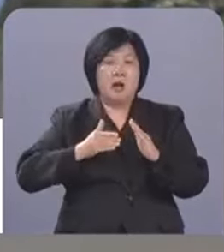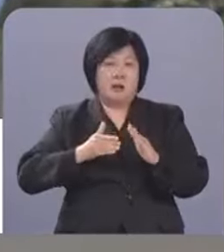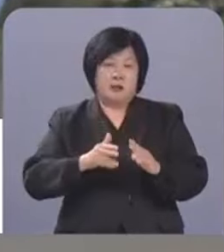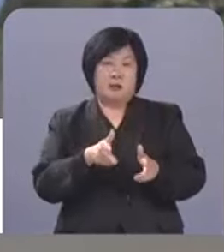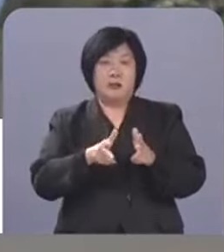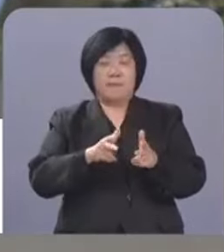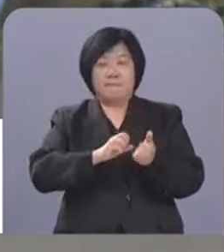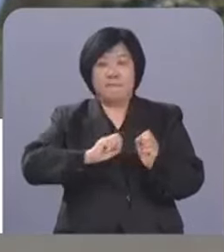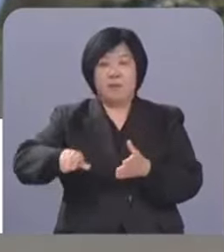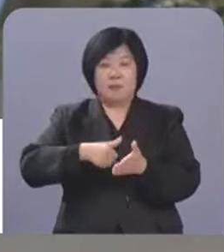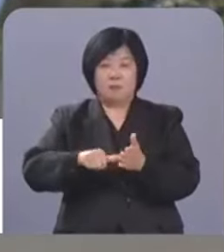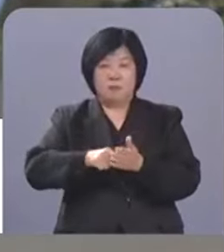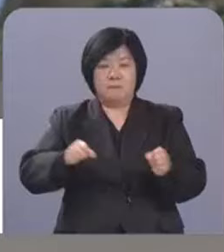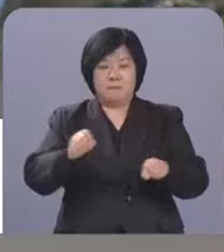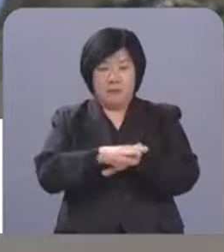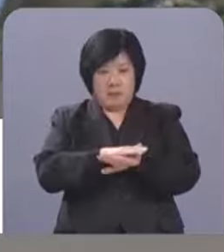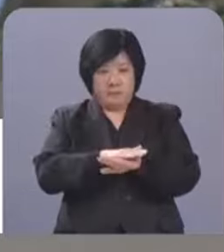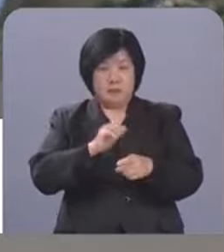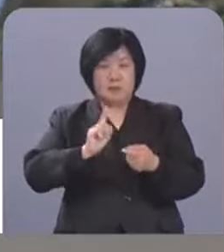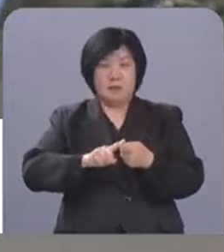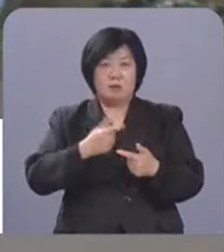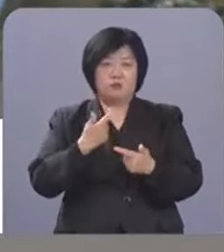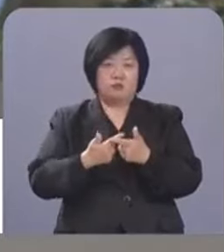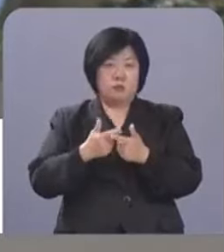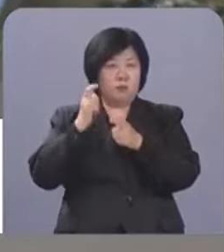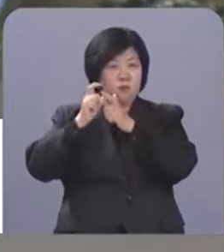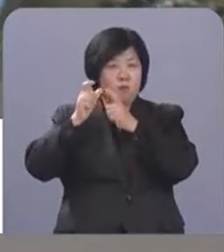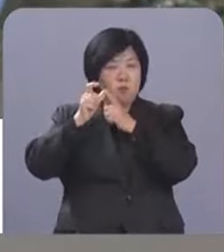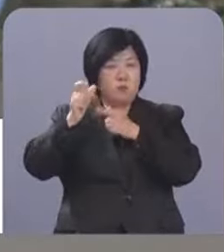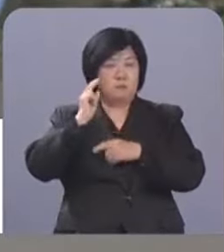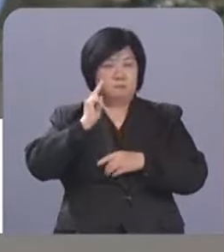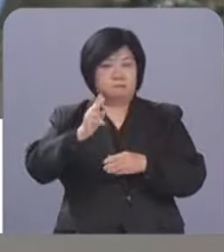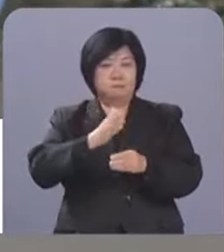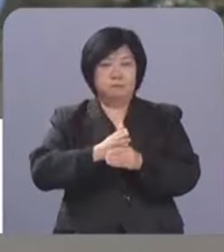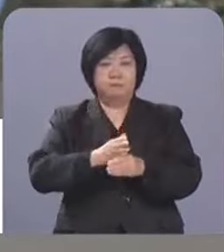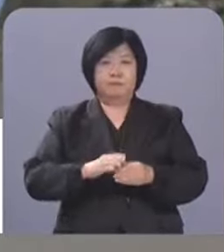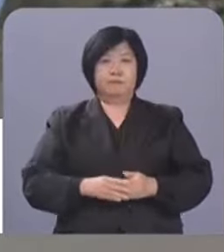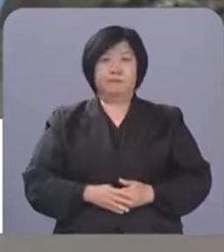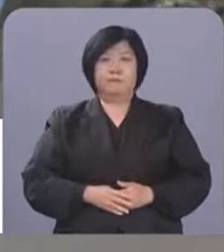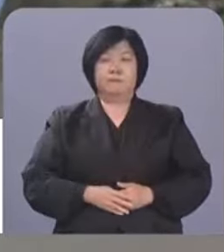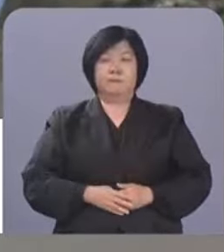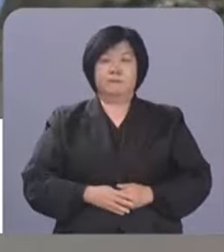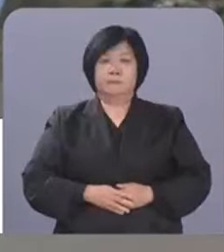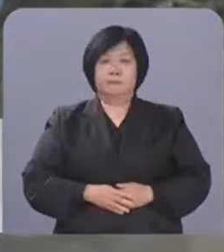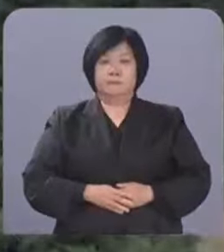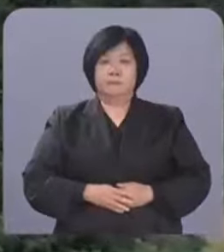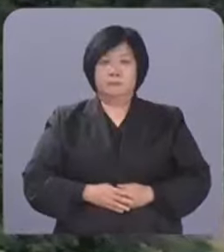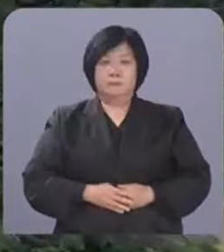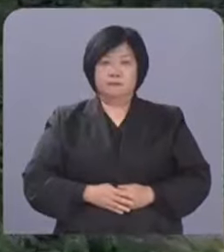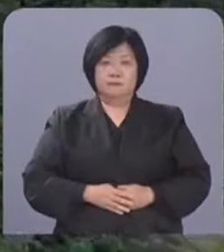포화 문제를 두고 부산시의 고민이 깊어지고 있습니다. 보도에 김영록 기자입니다.